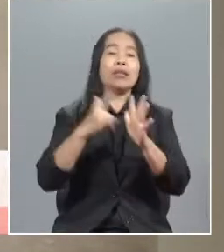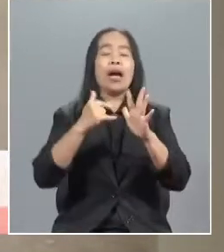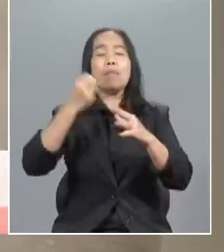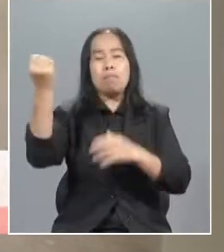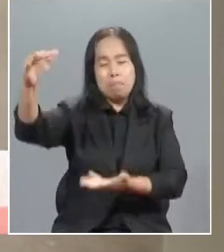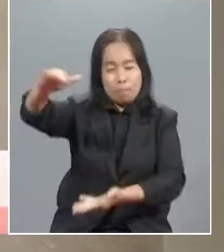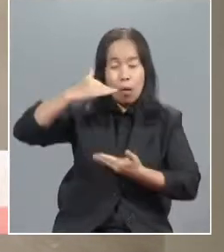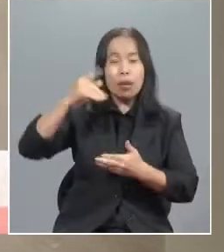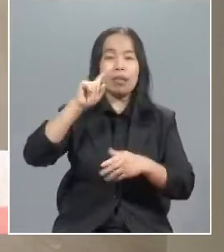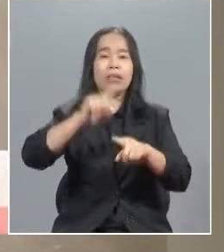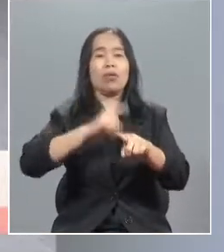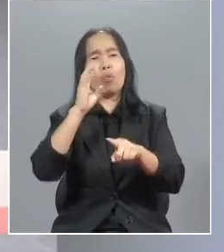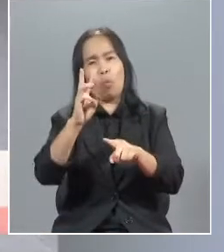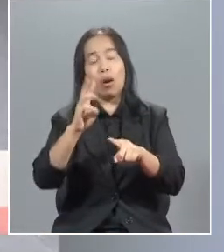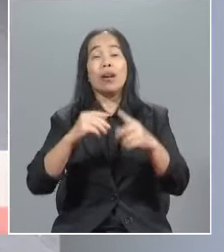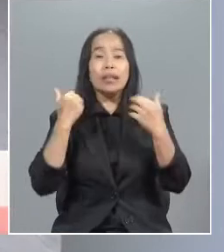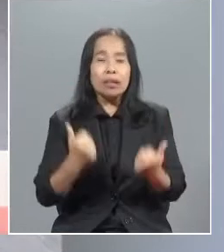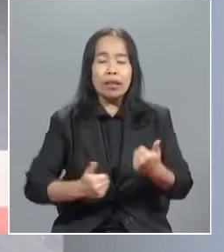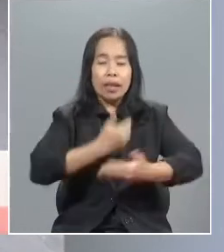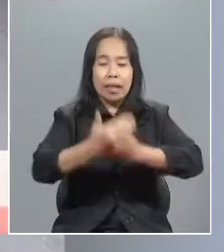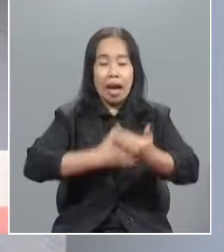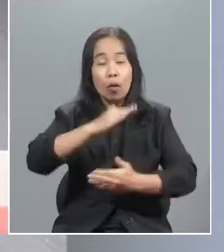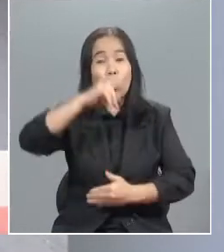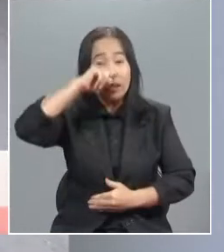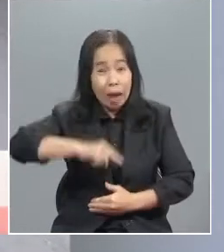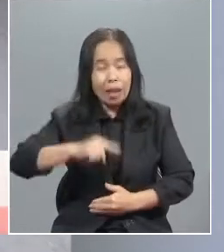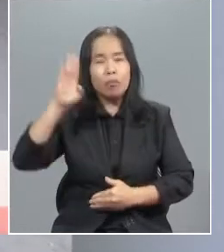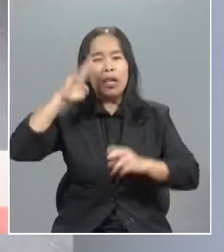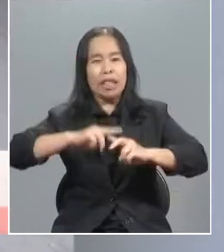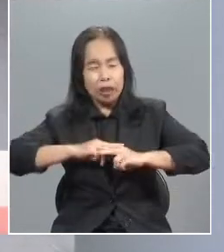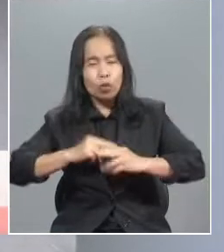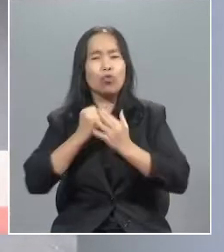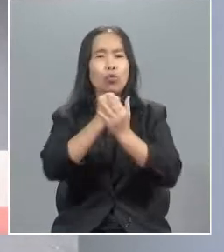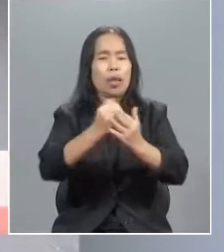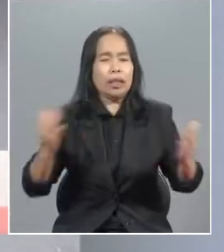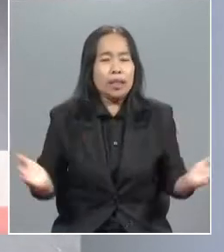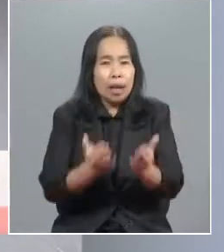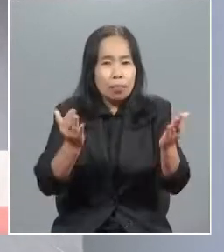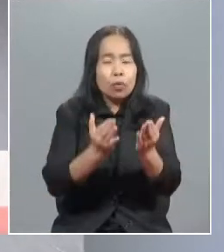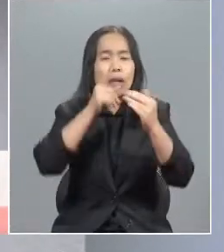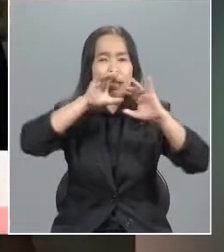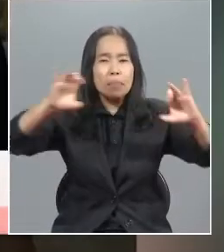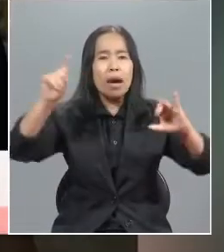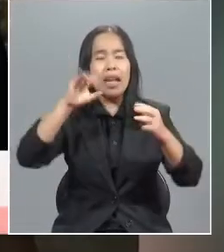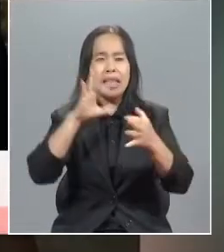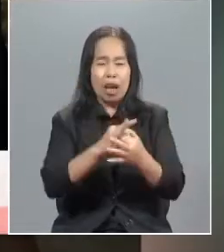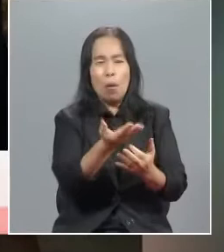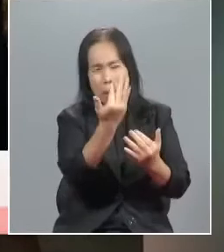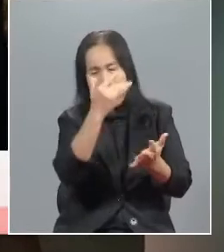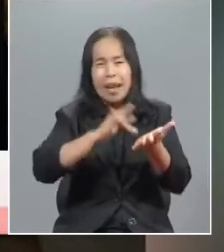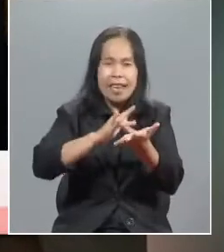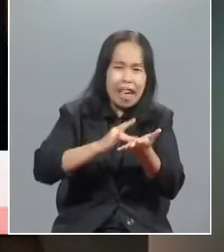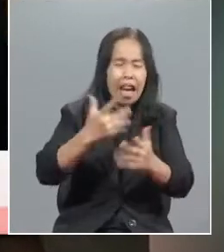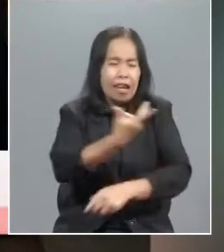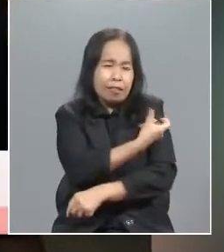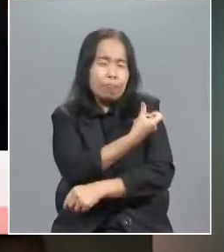โดยทางหอการค้าไทยและเครือข่ายภาคเอกชนจะถ้วยสนับสนุนภาครัฐในการกระจ่ายวัคซีนที่ทาง